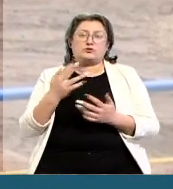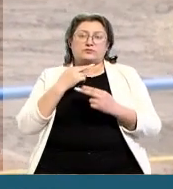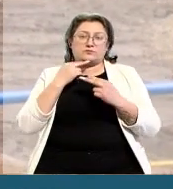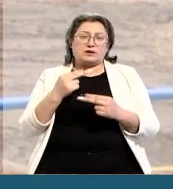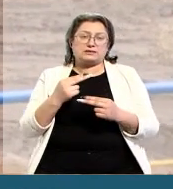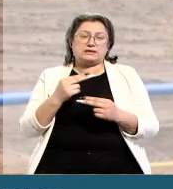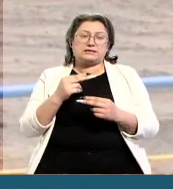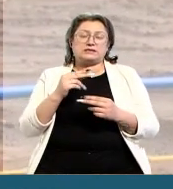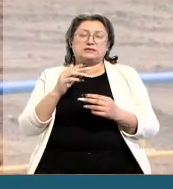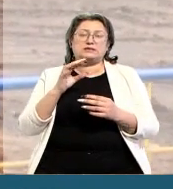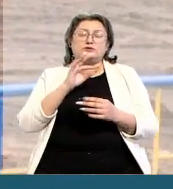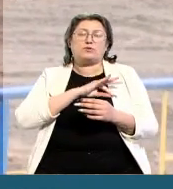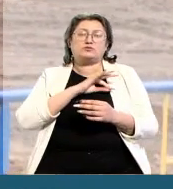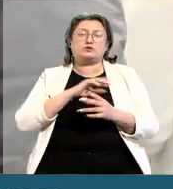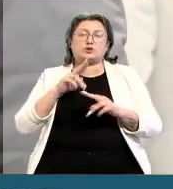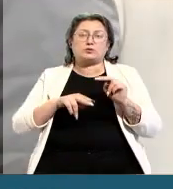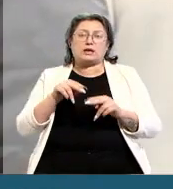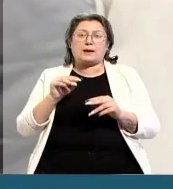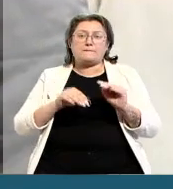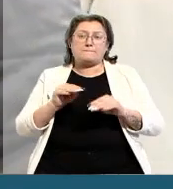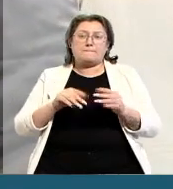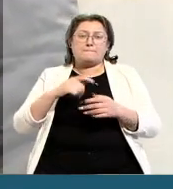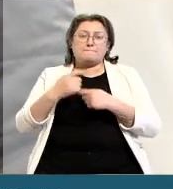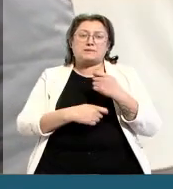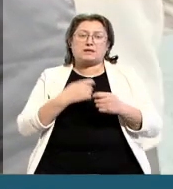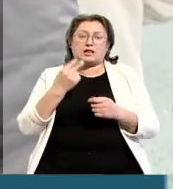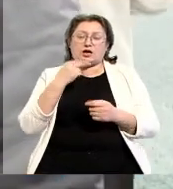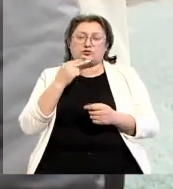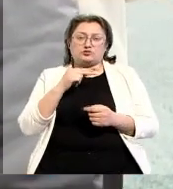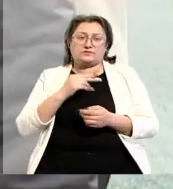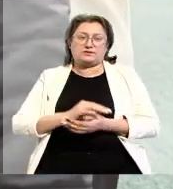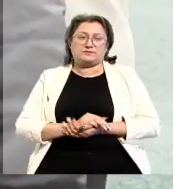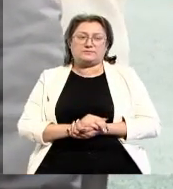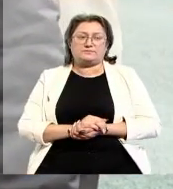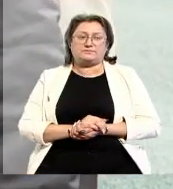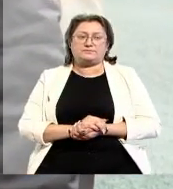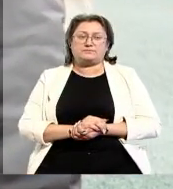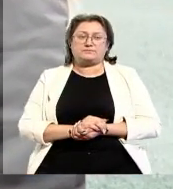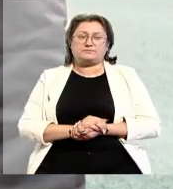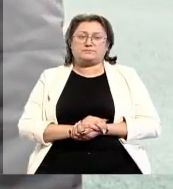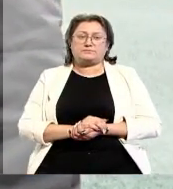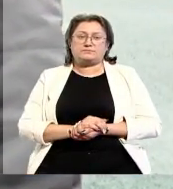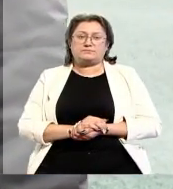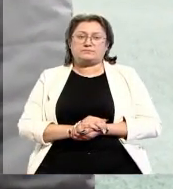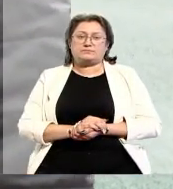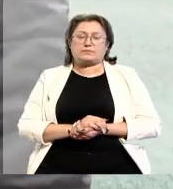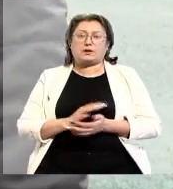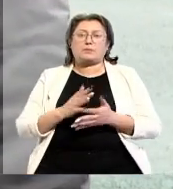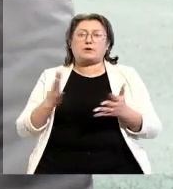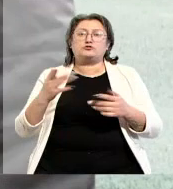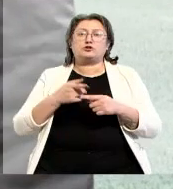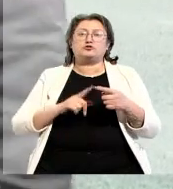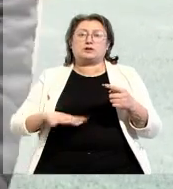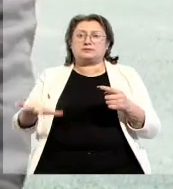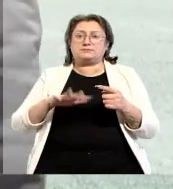жүргізумен ұлттық сараптама орталығы айналысады. Проезжая часть, основные виды работы по асфальту все выполнено. Жолдың басым